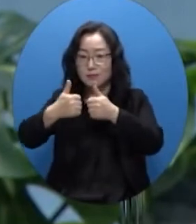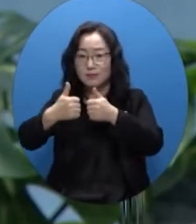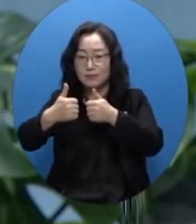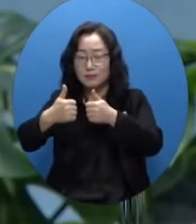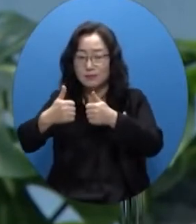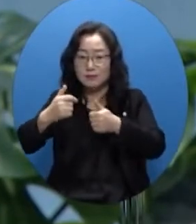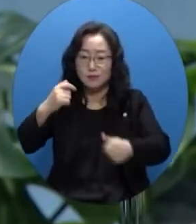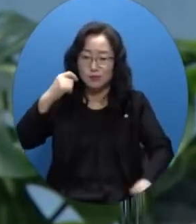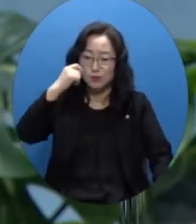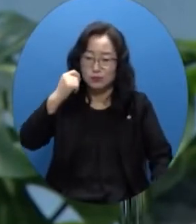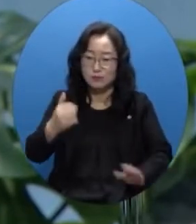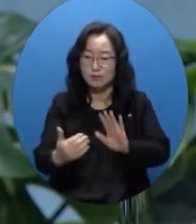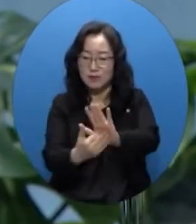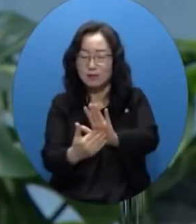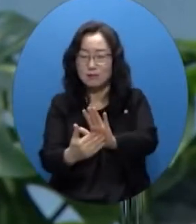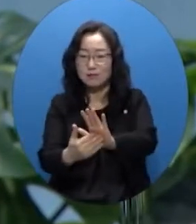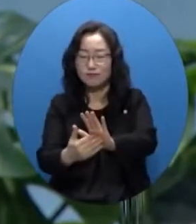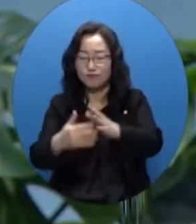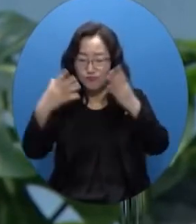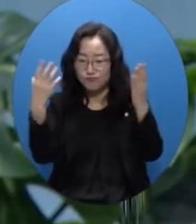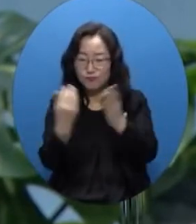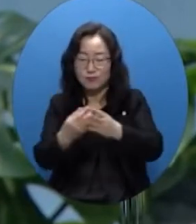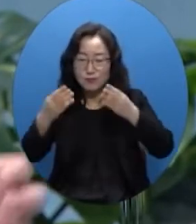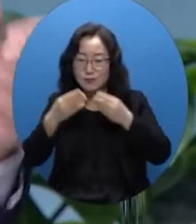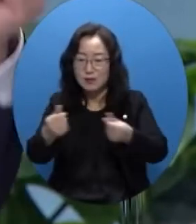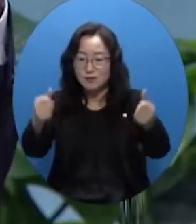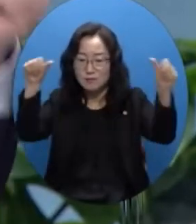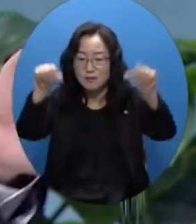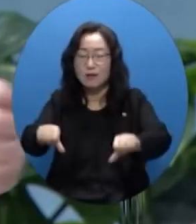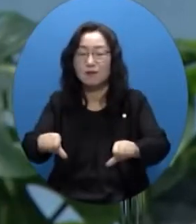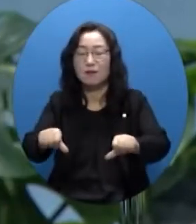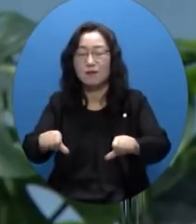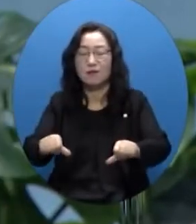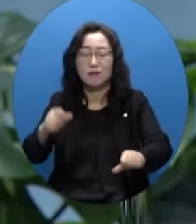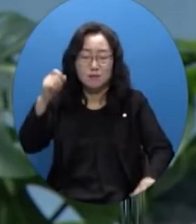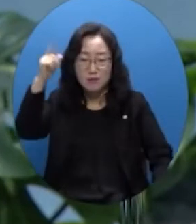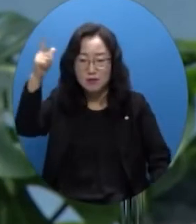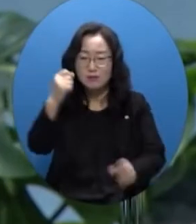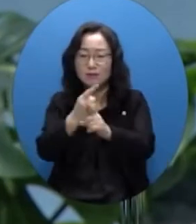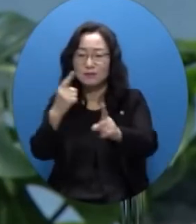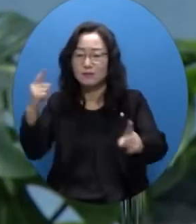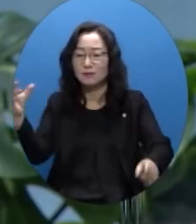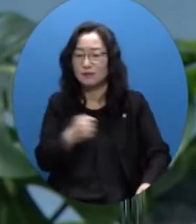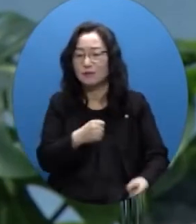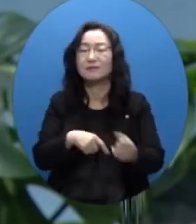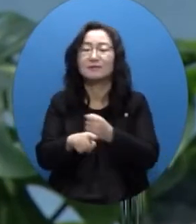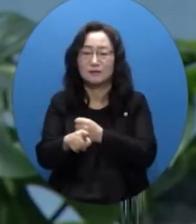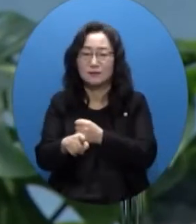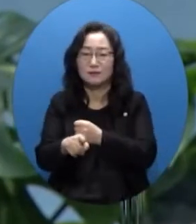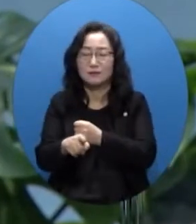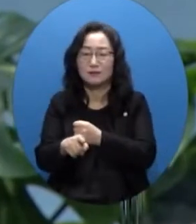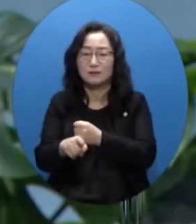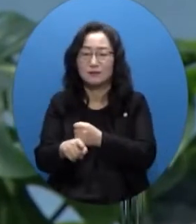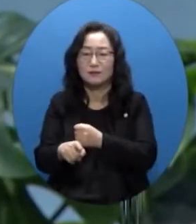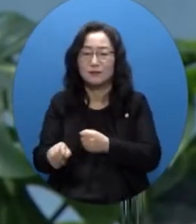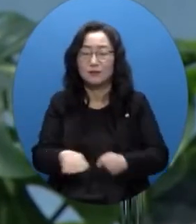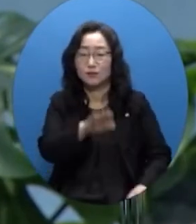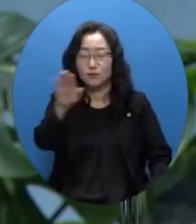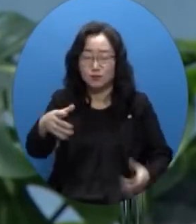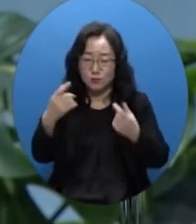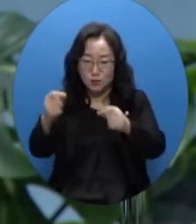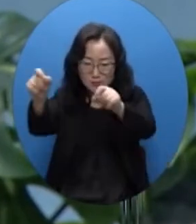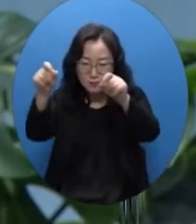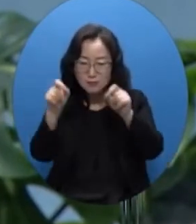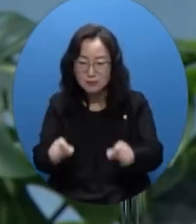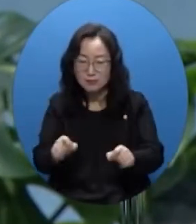거기 깨우지 못할 정도로 저들을 패배 시키고 위 자수를 거두 것을 의미합니다 우리의 같은 생리가